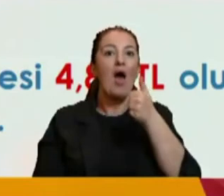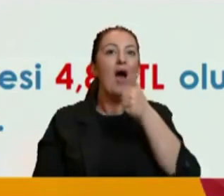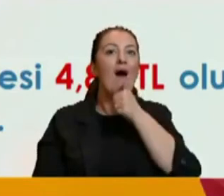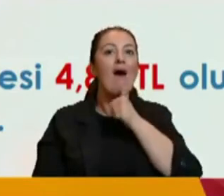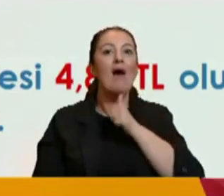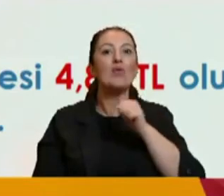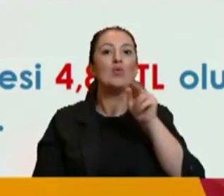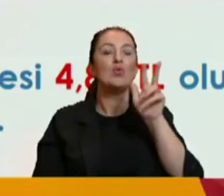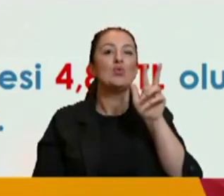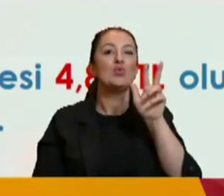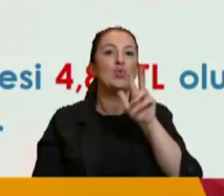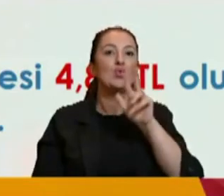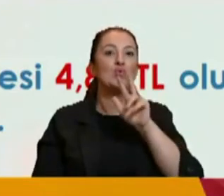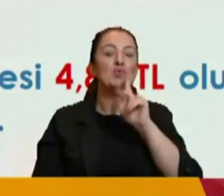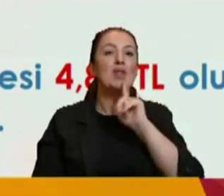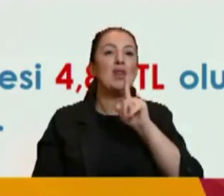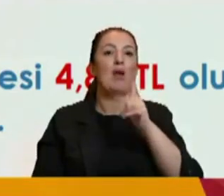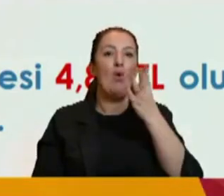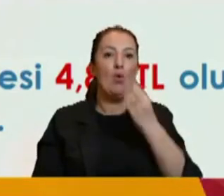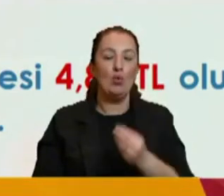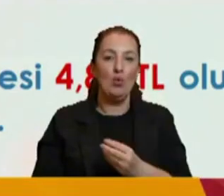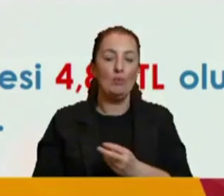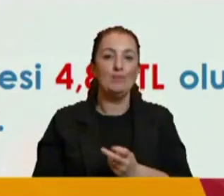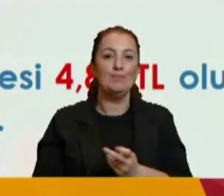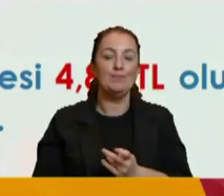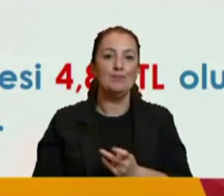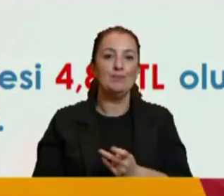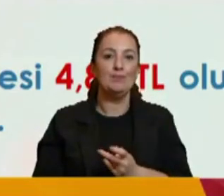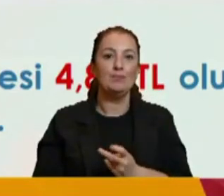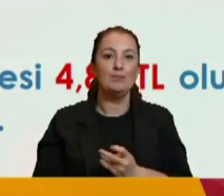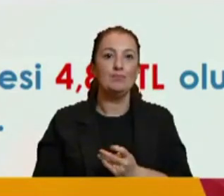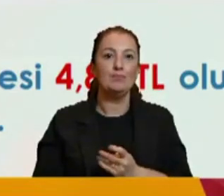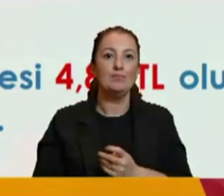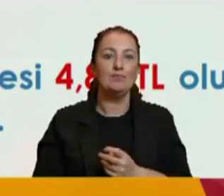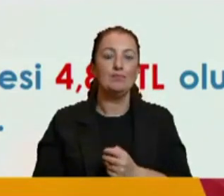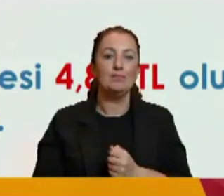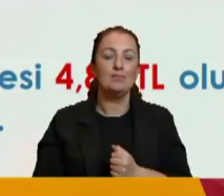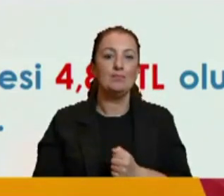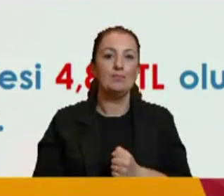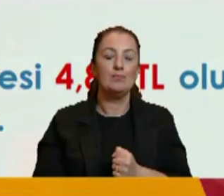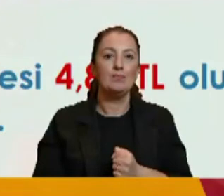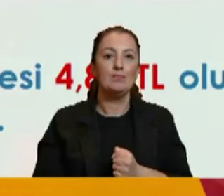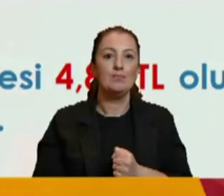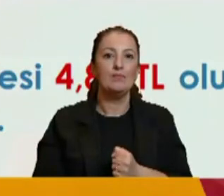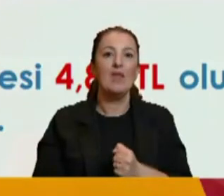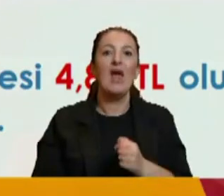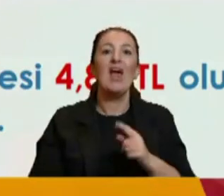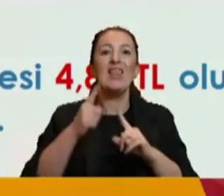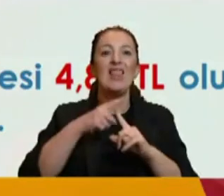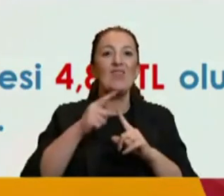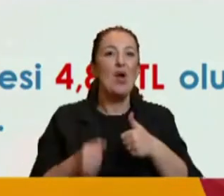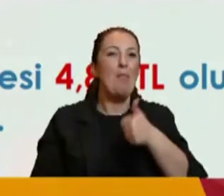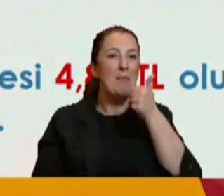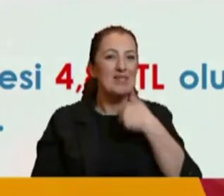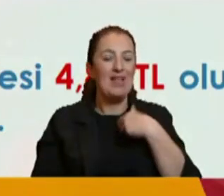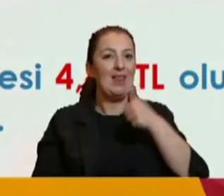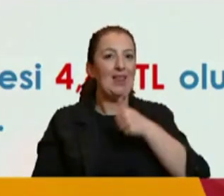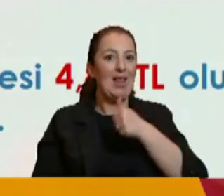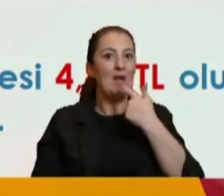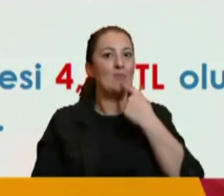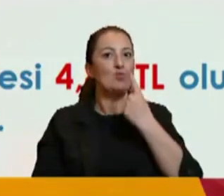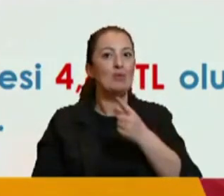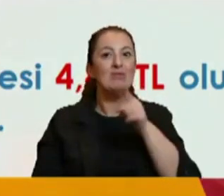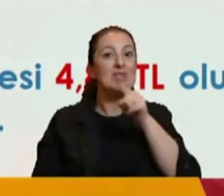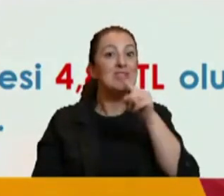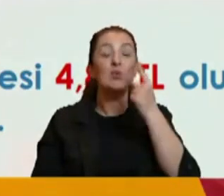630 TL oluyor Bora 630 TL sevdik Başkanım buraya bir daha söyleyeyim Siz